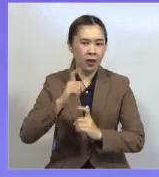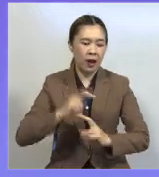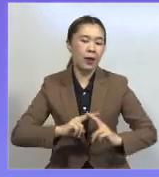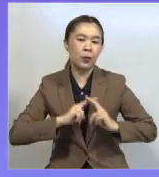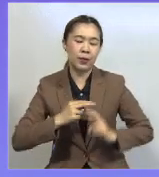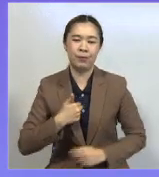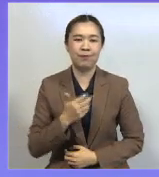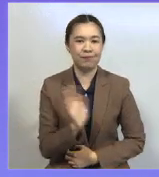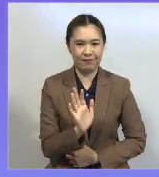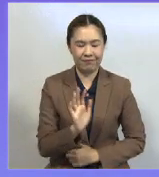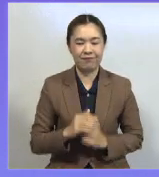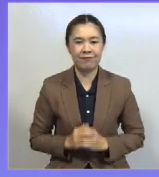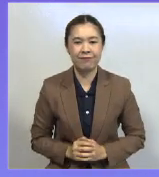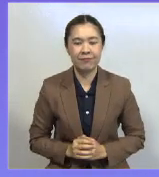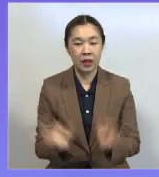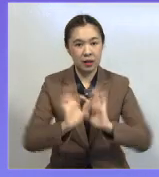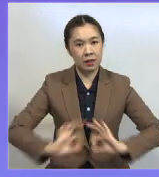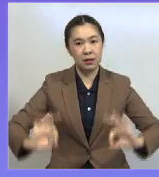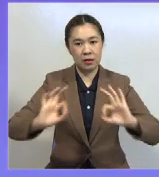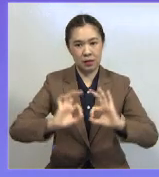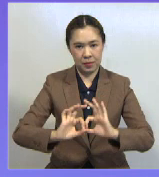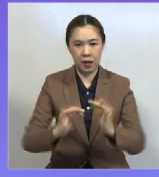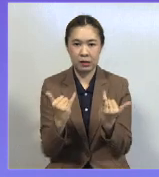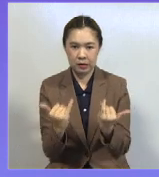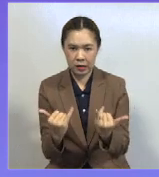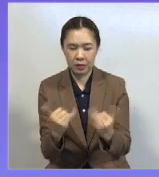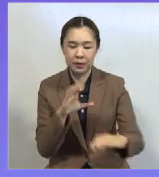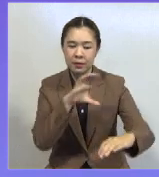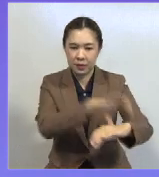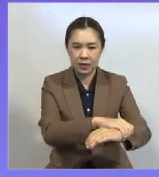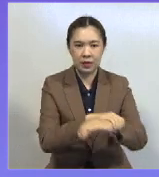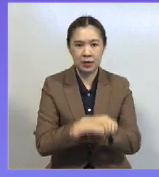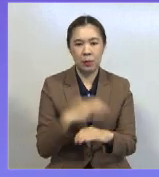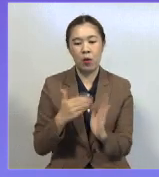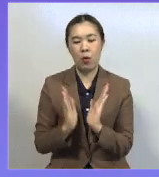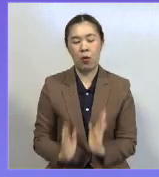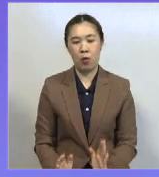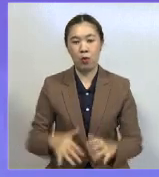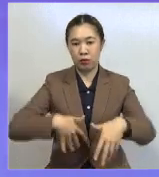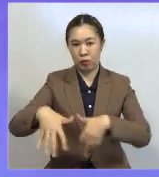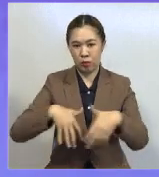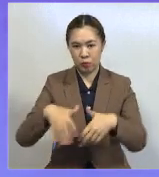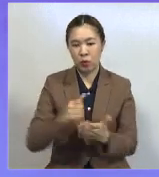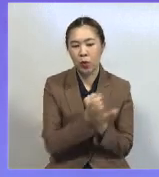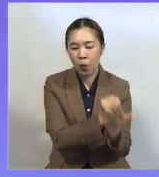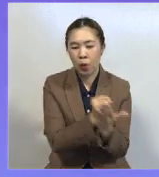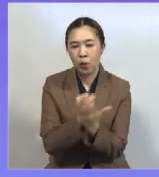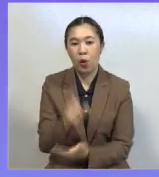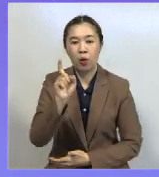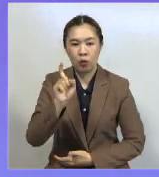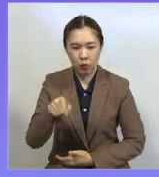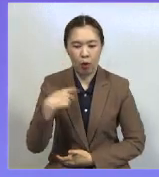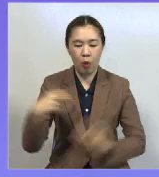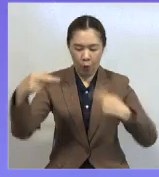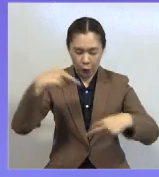วด้วยนะคะแล้วก็ที่สำคัญต้องบอกว่าการจับกุมครั้งนี้เนี่ยเมื่อได้รับความร่วมมือจากพลเมืองดีแล้วเราก็ต้องให้การคุ้มครองพลเมื